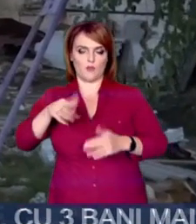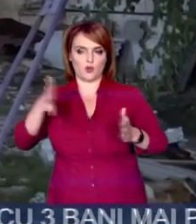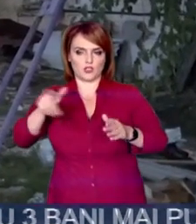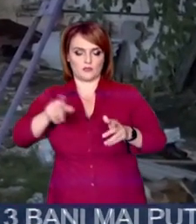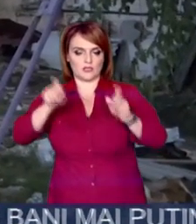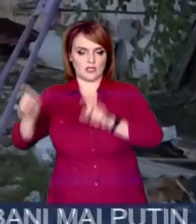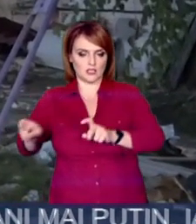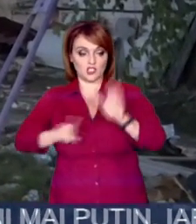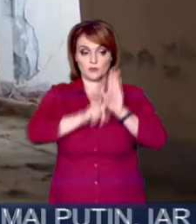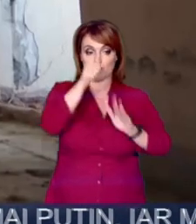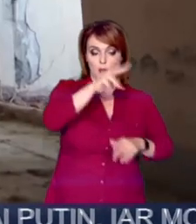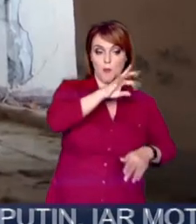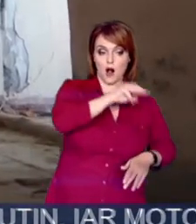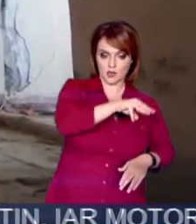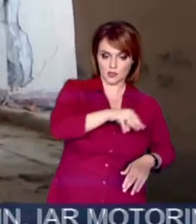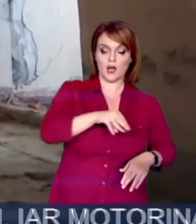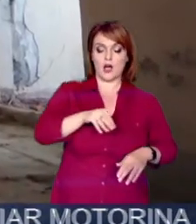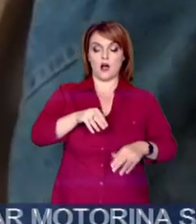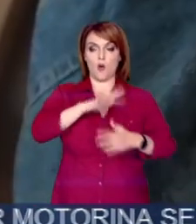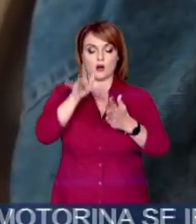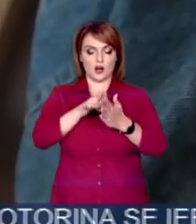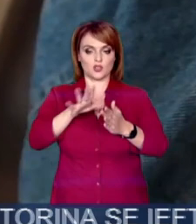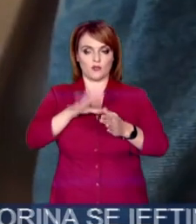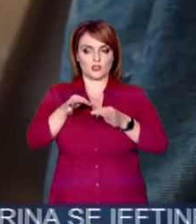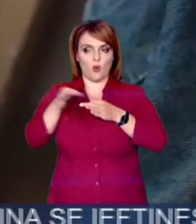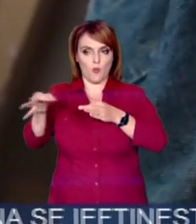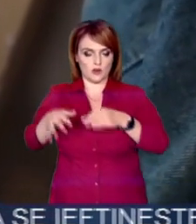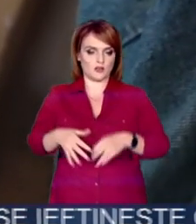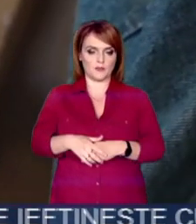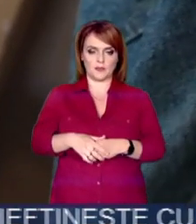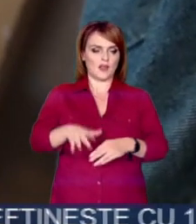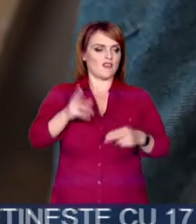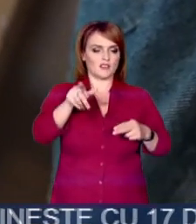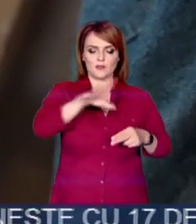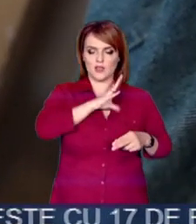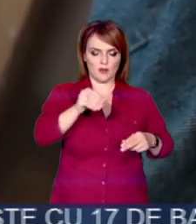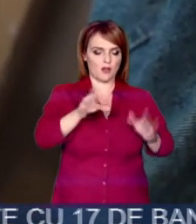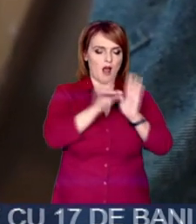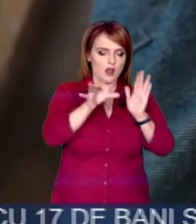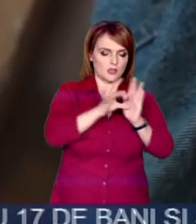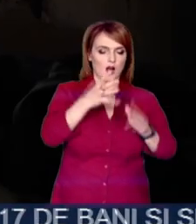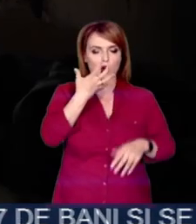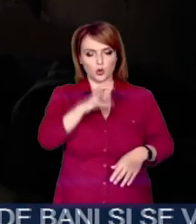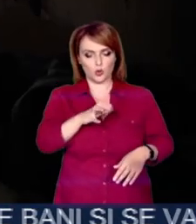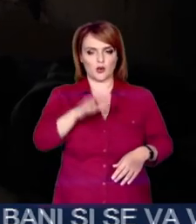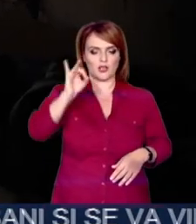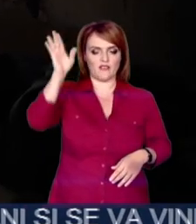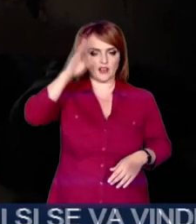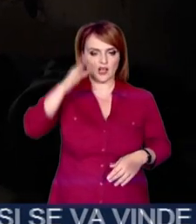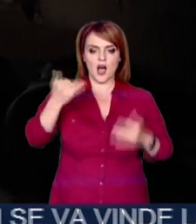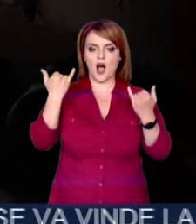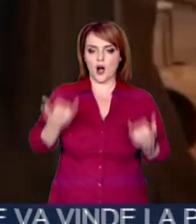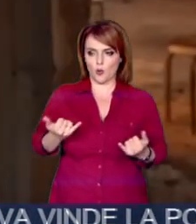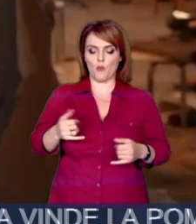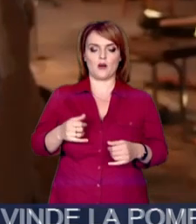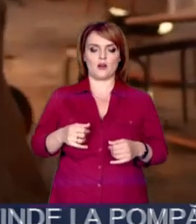începutul lunii martie, orașul era aproape complet izolat, fără telefoane mobile, căldură și electricitate. În prezent, în aproape fiecare curte